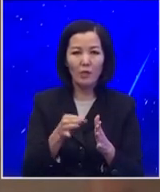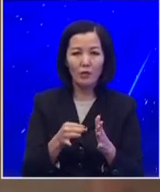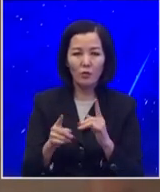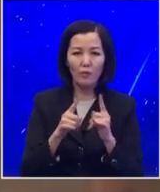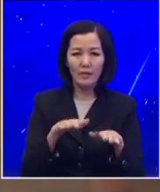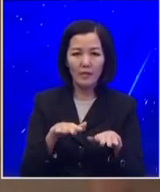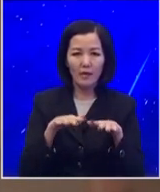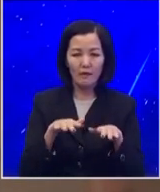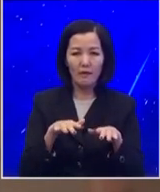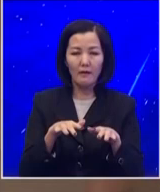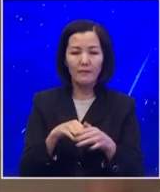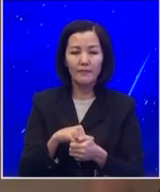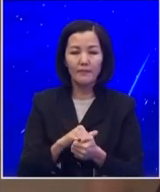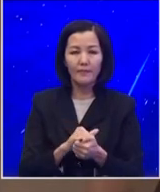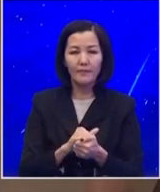маслихат.